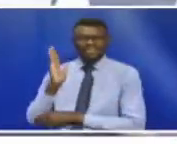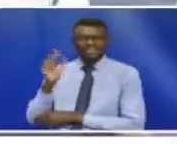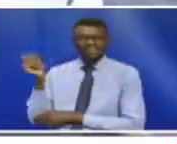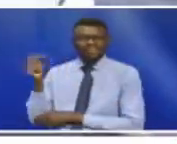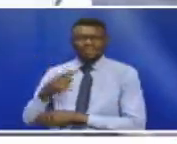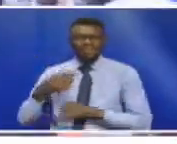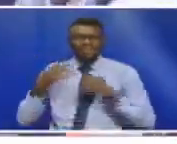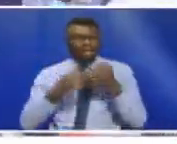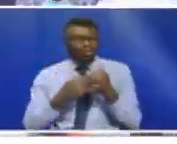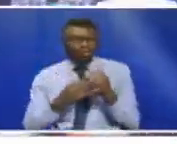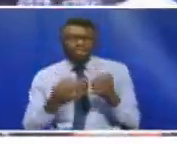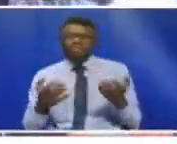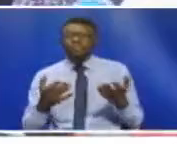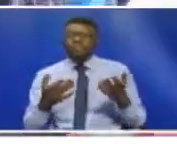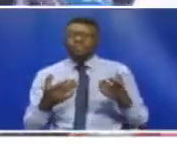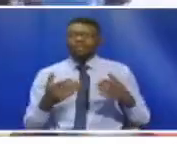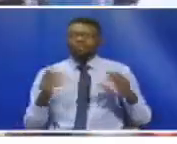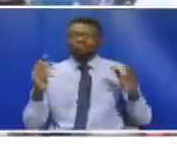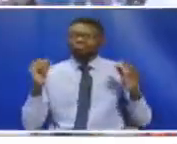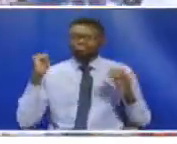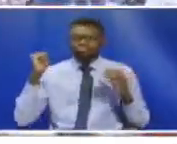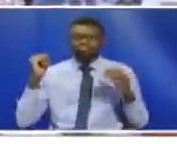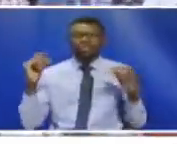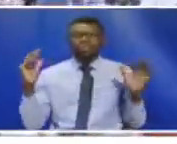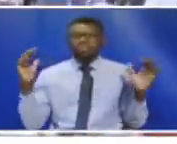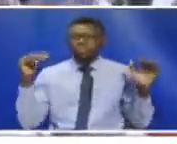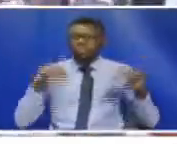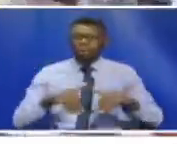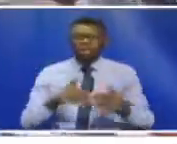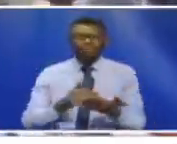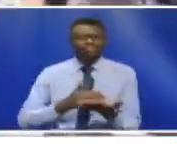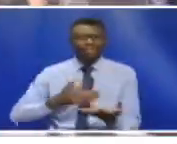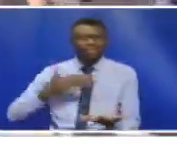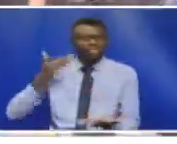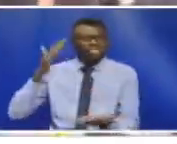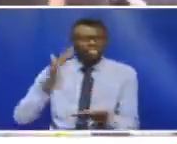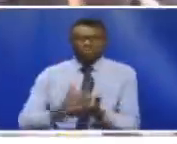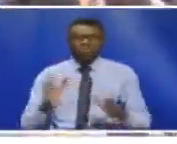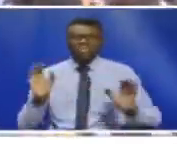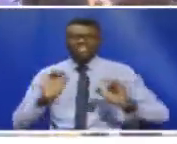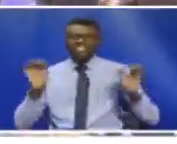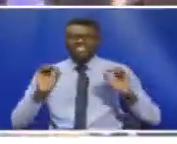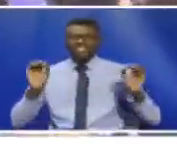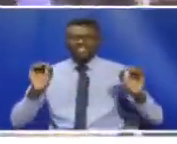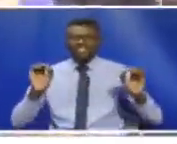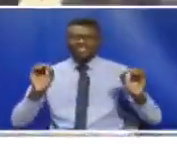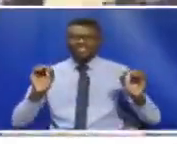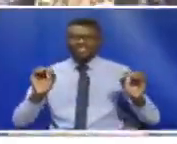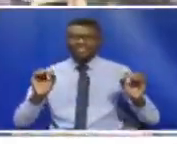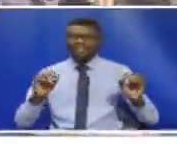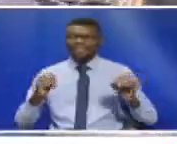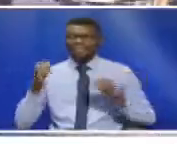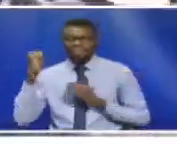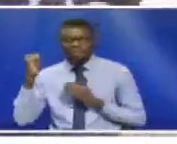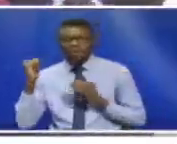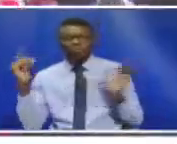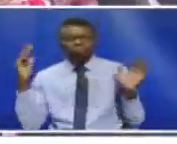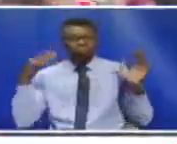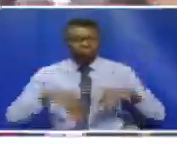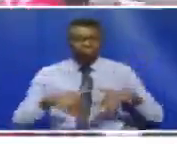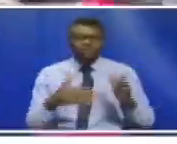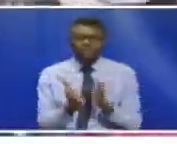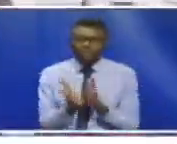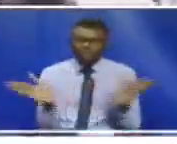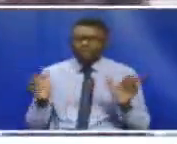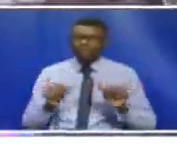Agosti, ilitarajiwa kuwa mikusanyiko ya kisiasa ingekoma, lakini hali sivyo. Mikutano ya hadhira inazidi